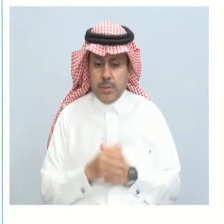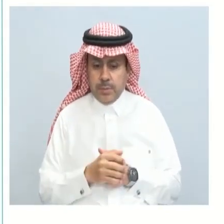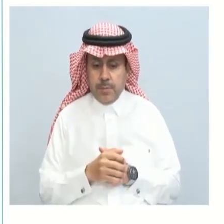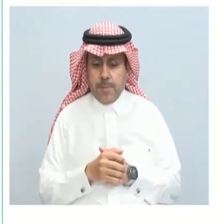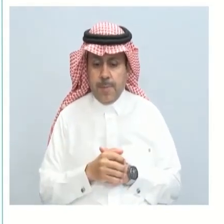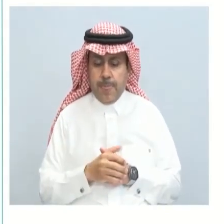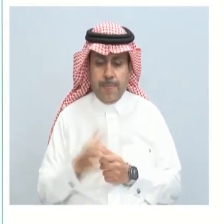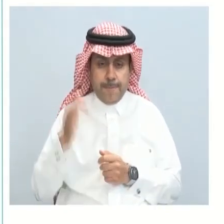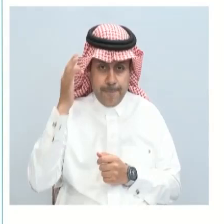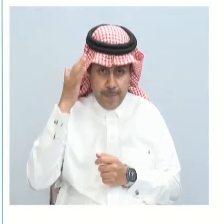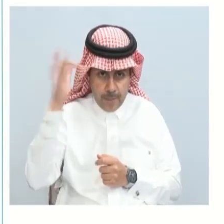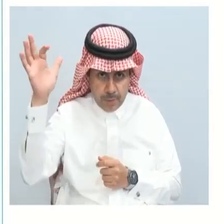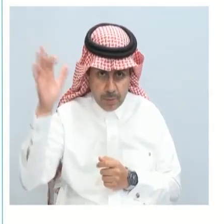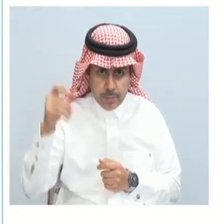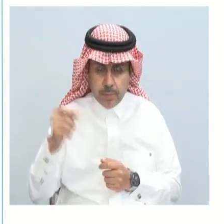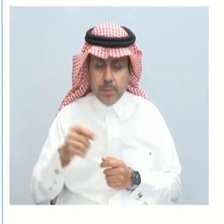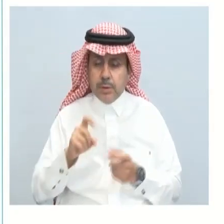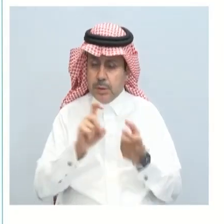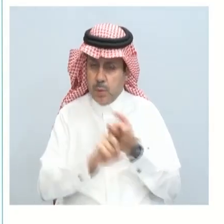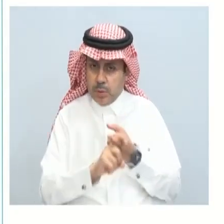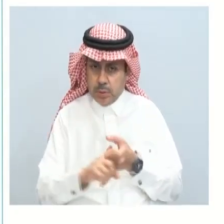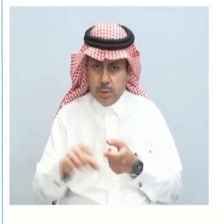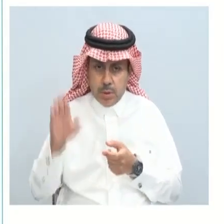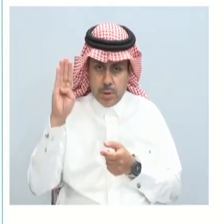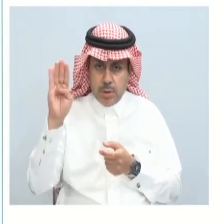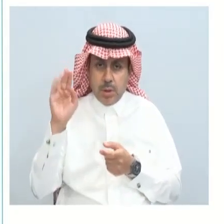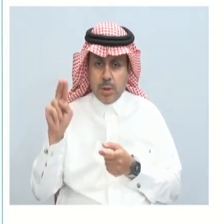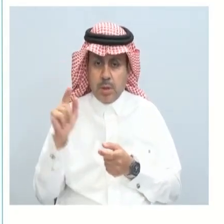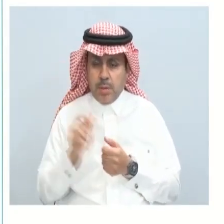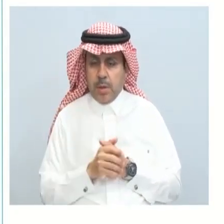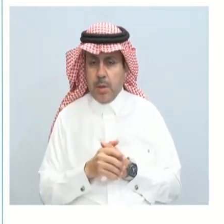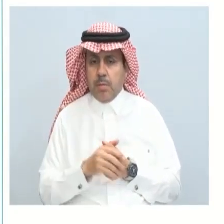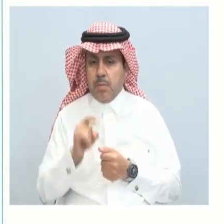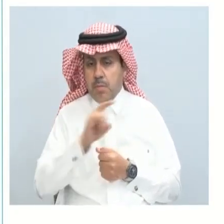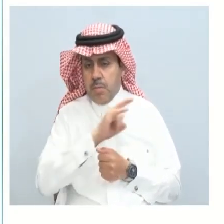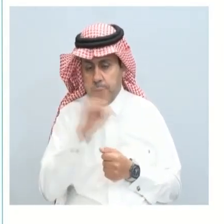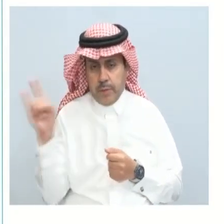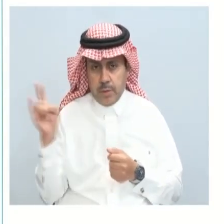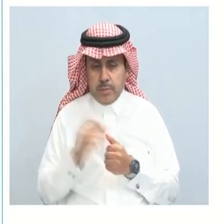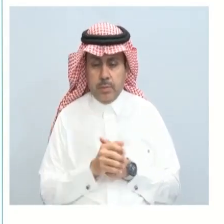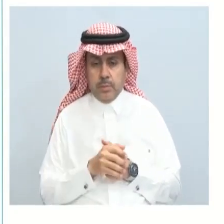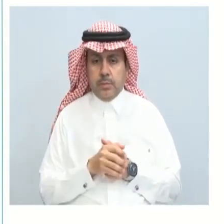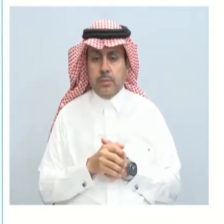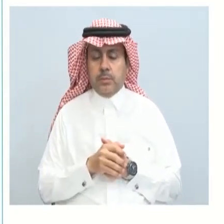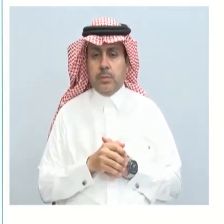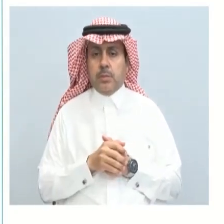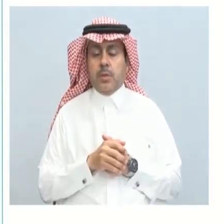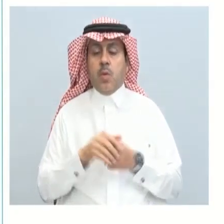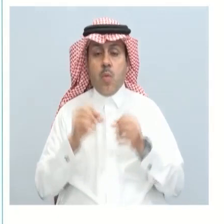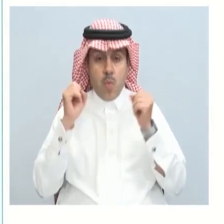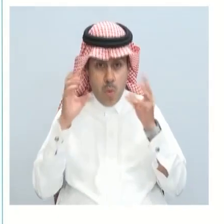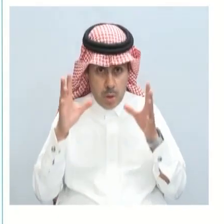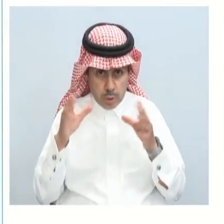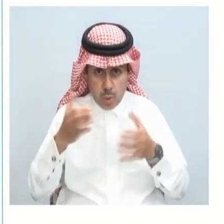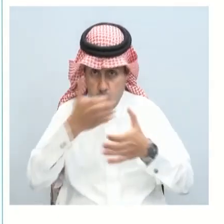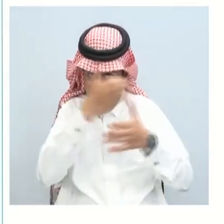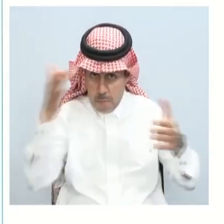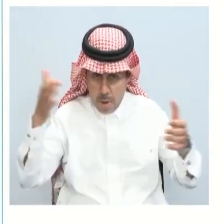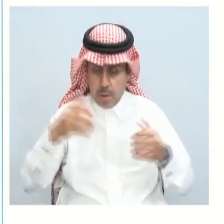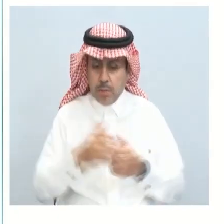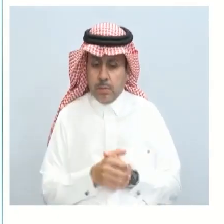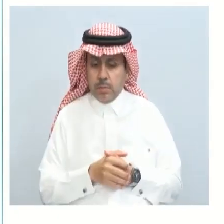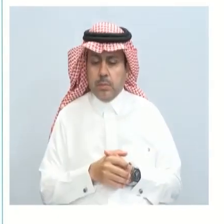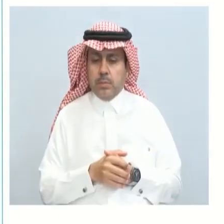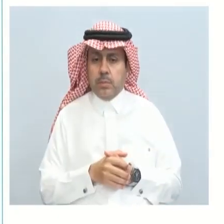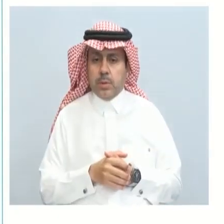جواز نكاح الكتابيه فهو مكروه او خلاف الاولى عند اكثر العلماء اذا